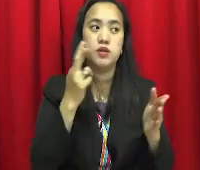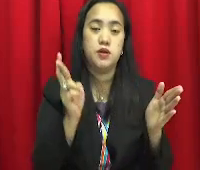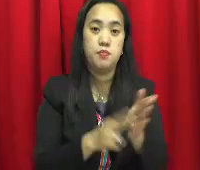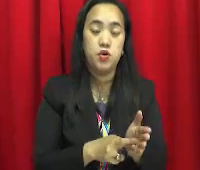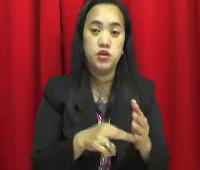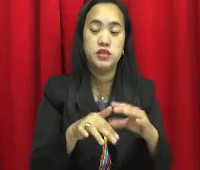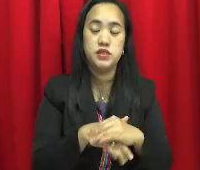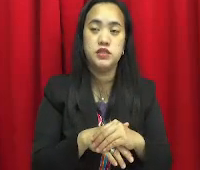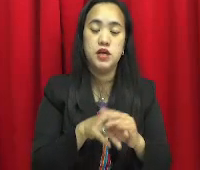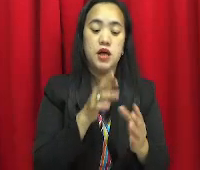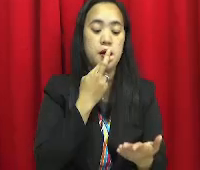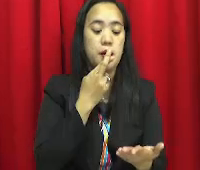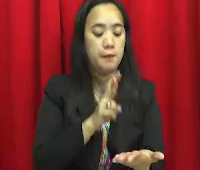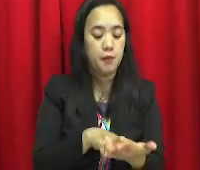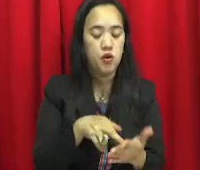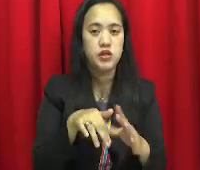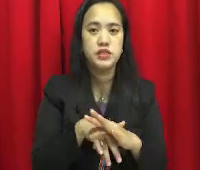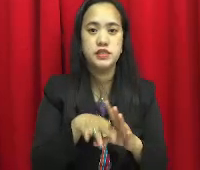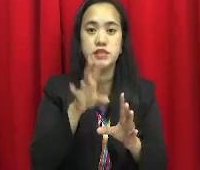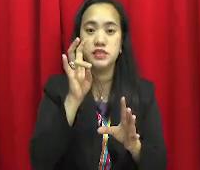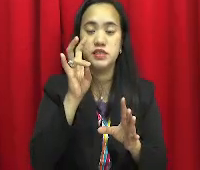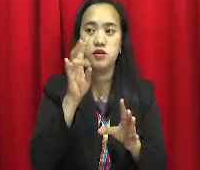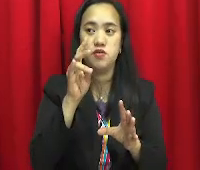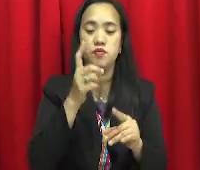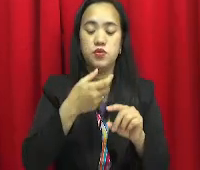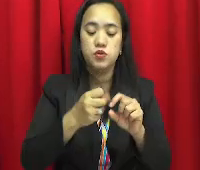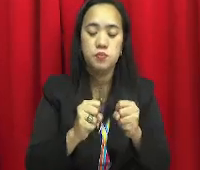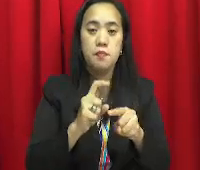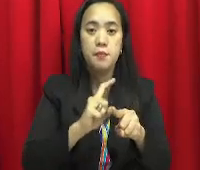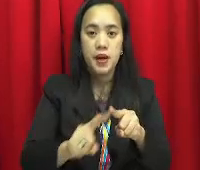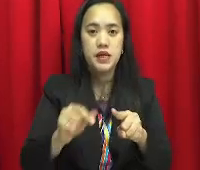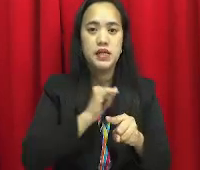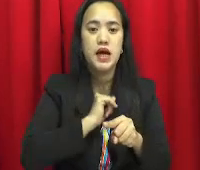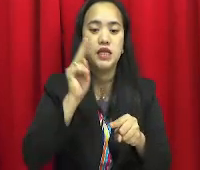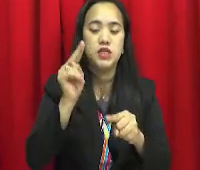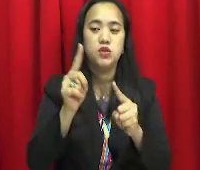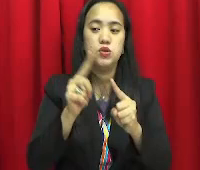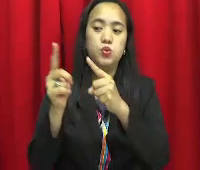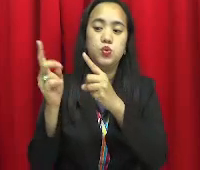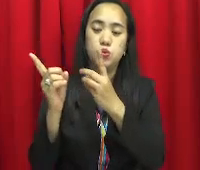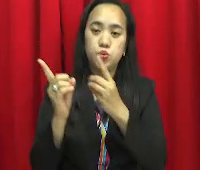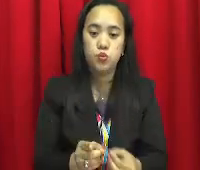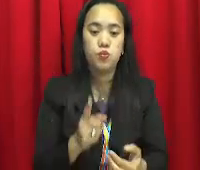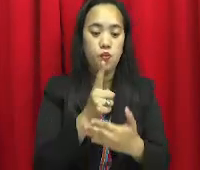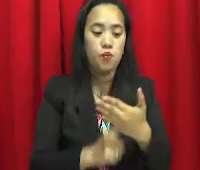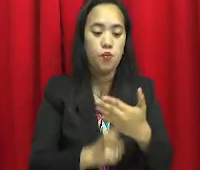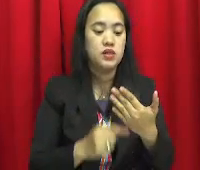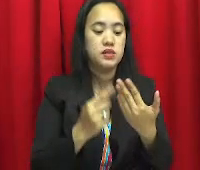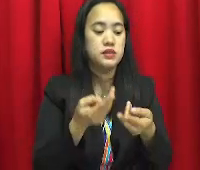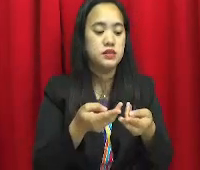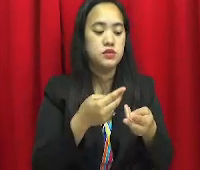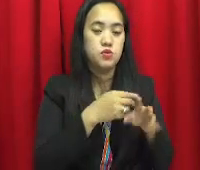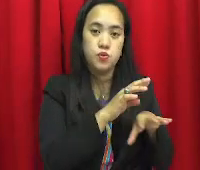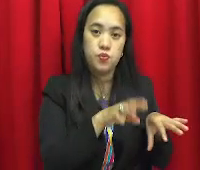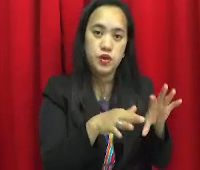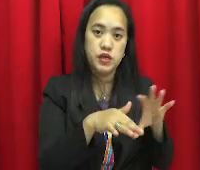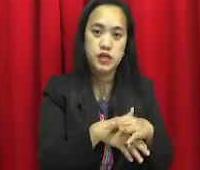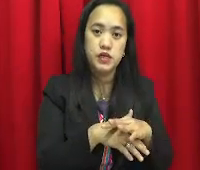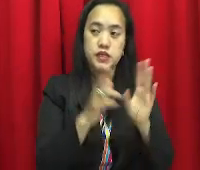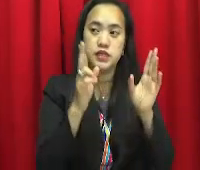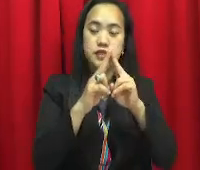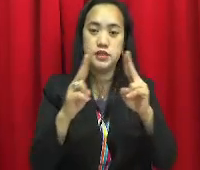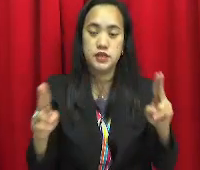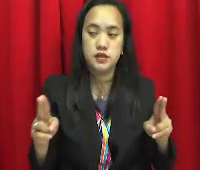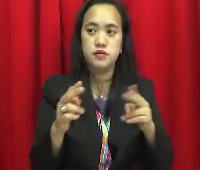ganyan. Tapos gusto ko pa rin gampanan yung trabaho ko sa loob ng bahay. Mm-hmm. Kaya, talagang yung katawan natin